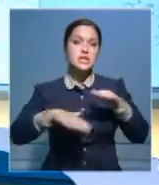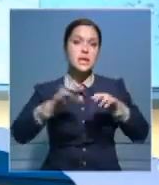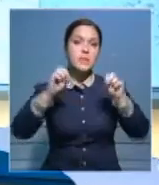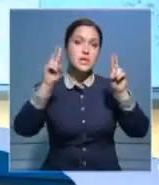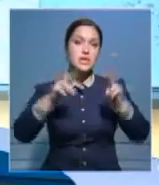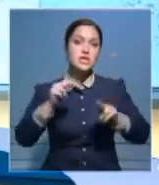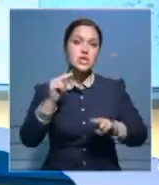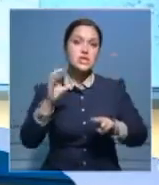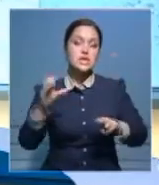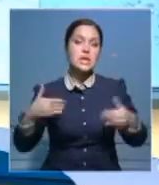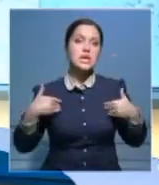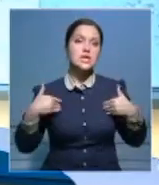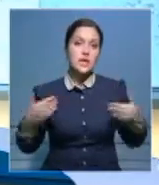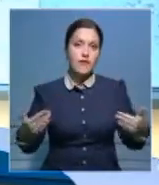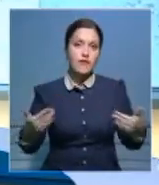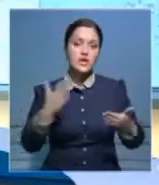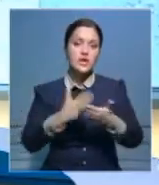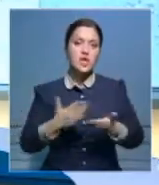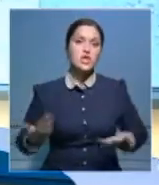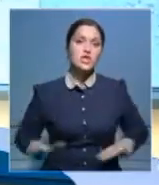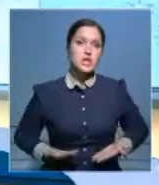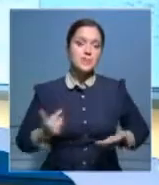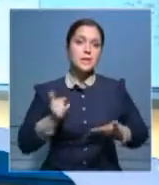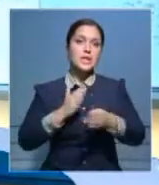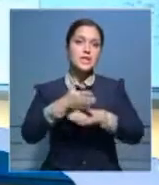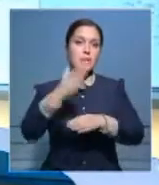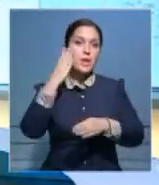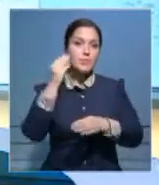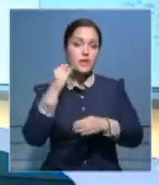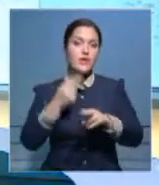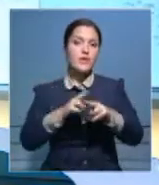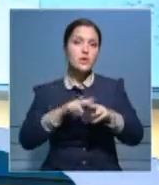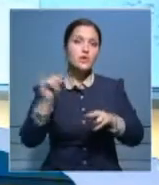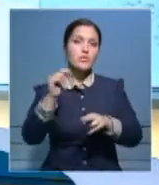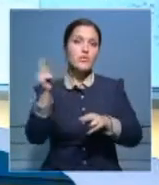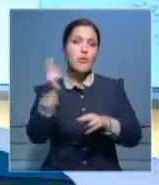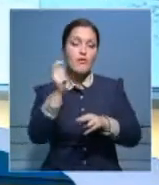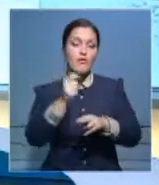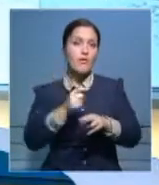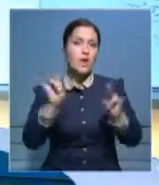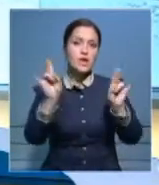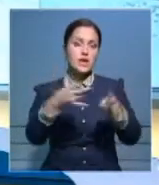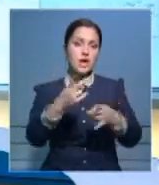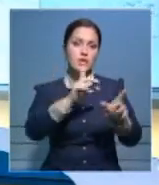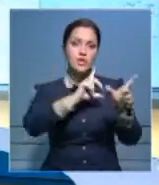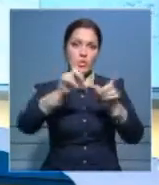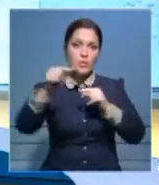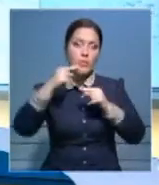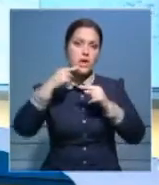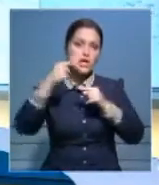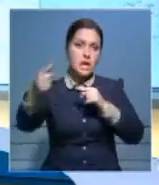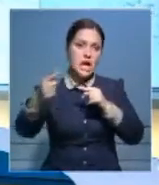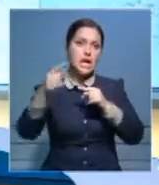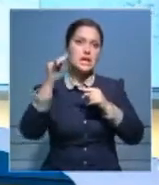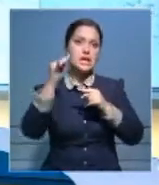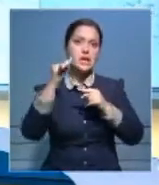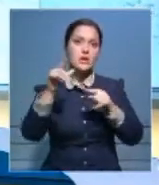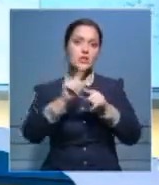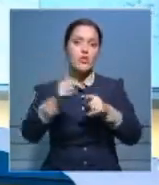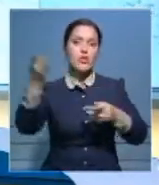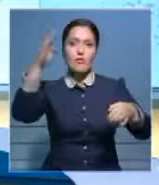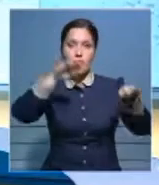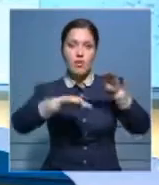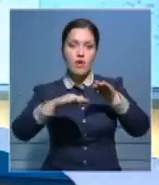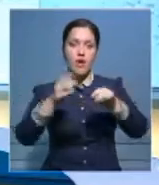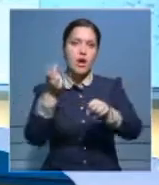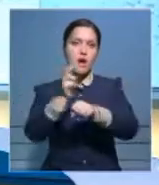ноября. Тем не менее, специалисты ЧС советуют жителям и гостям Алматы и в эти выходные отказаться от дальних поездок и походов на